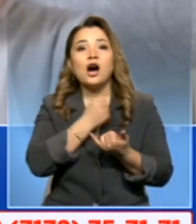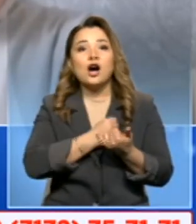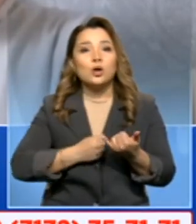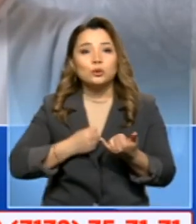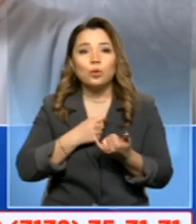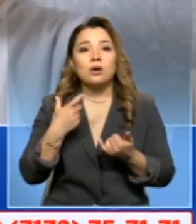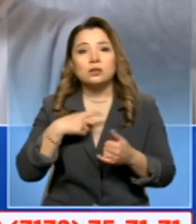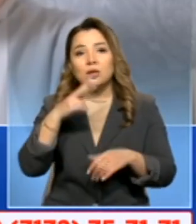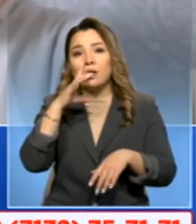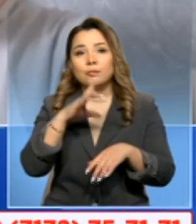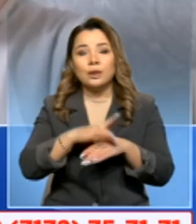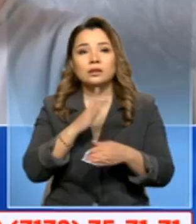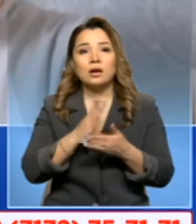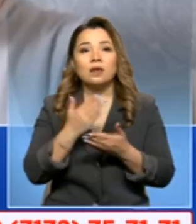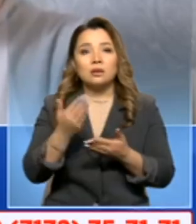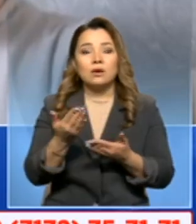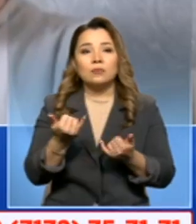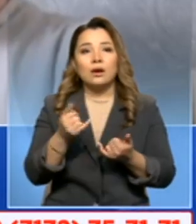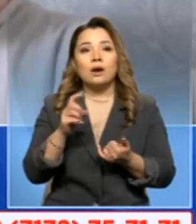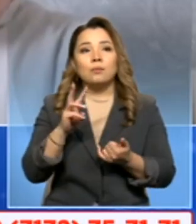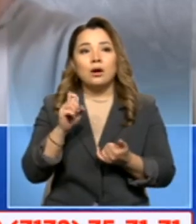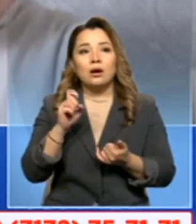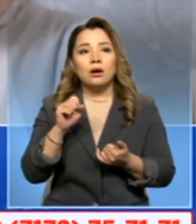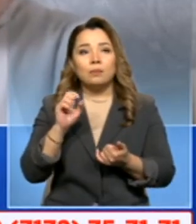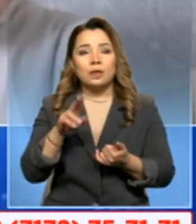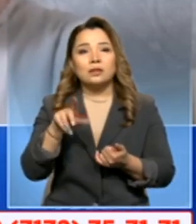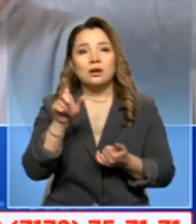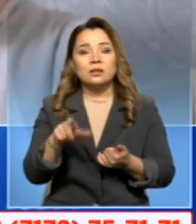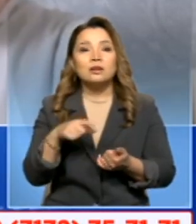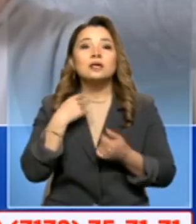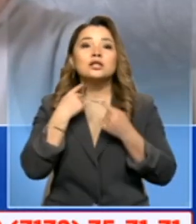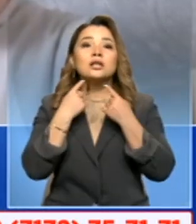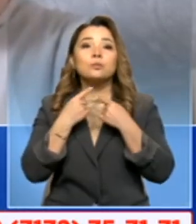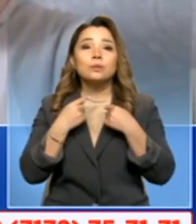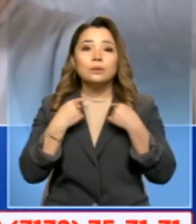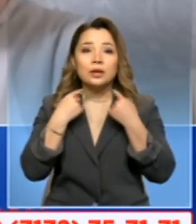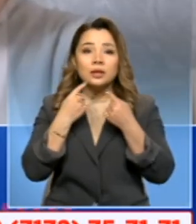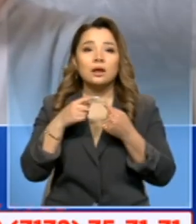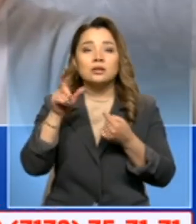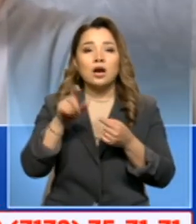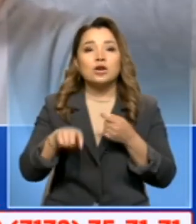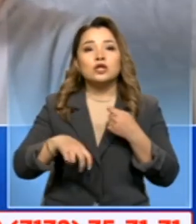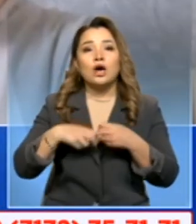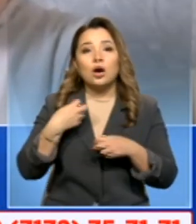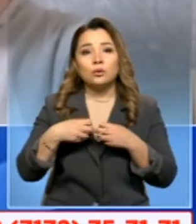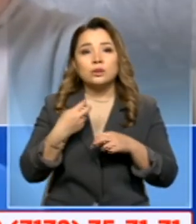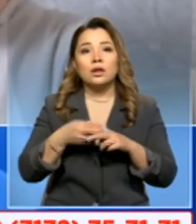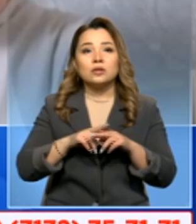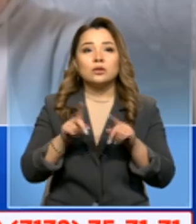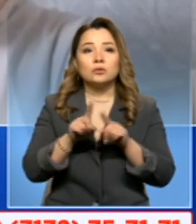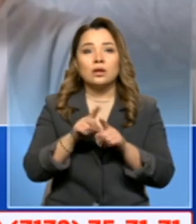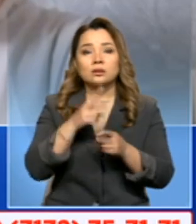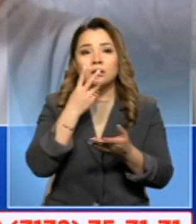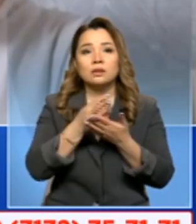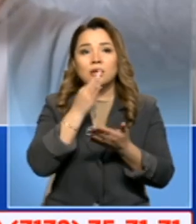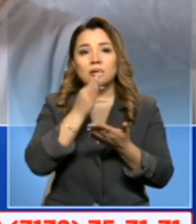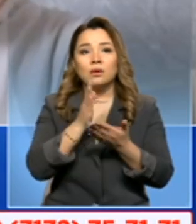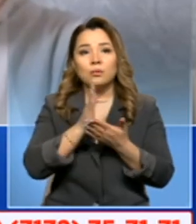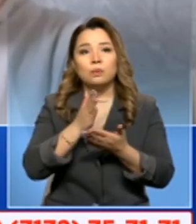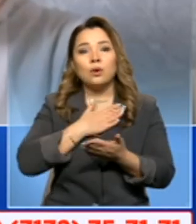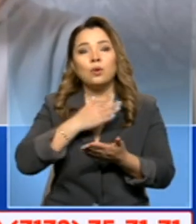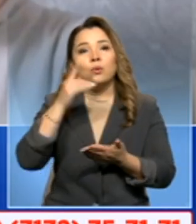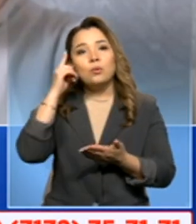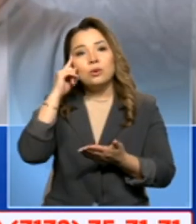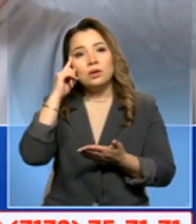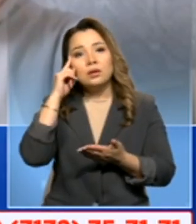ашуланғанда өзім байқап қалдым. Сосын Махаббат ханым айтты ғой, қалқанша безінде нарушениясы барларда осындай болады деп айтқанда сосын мен